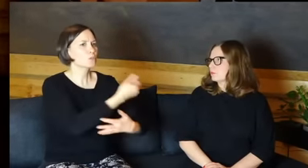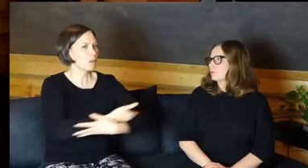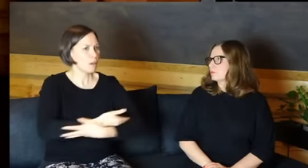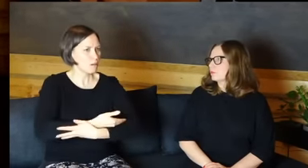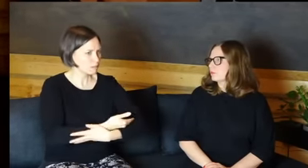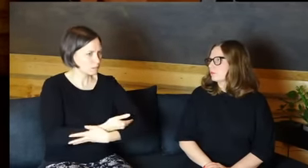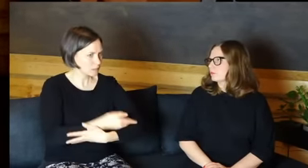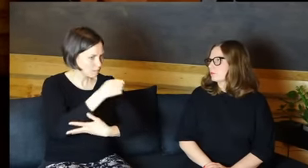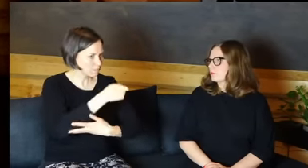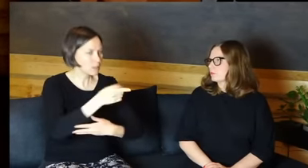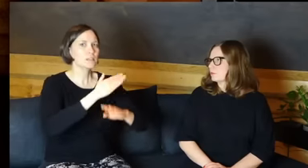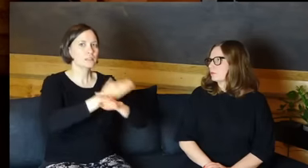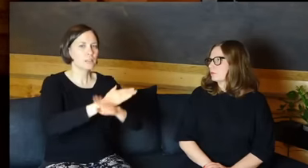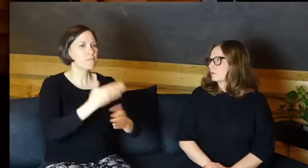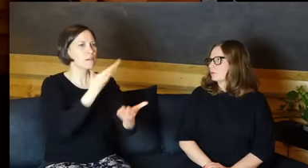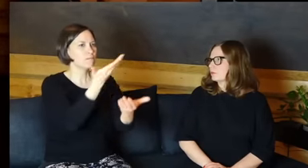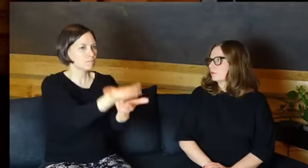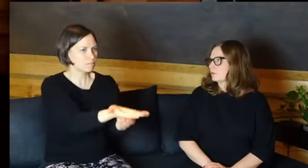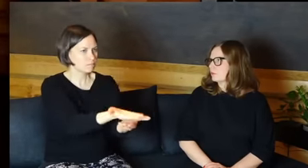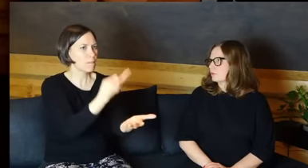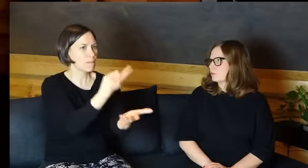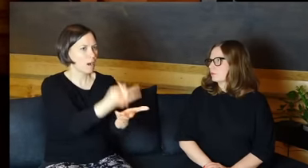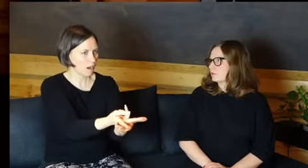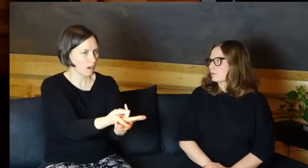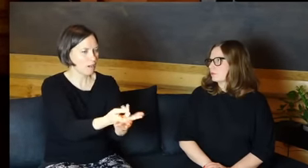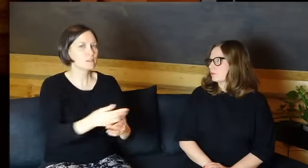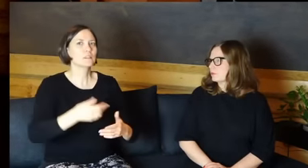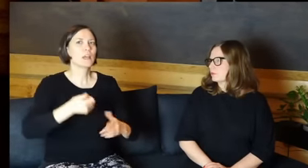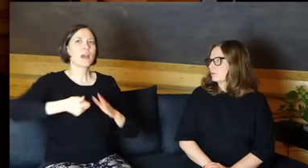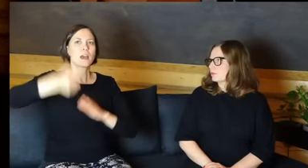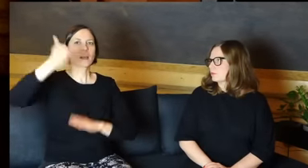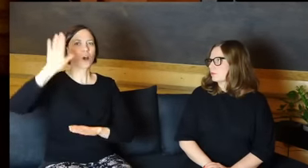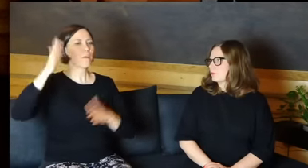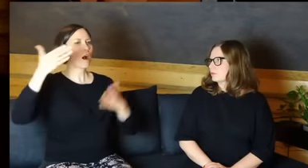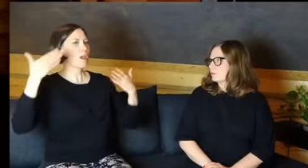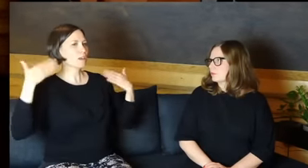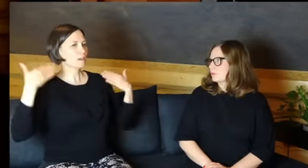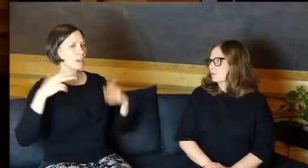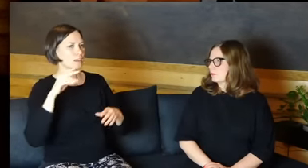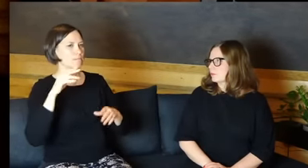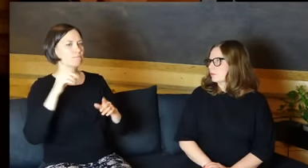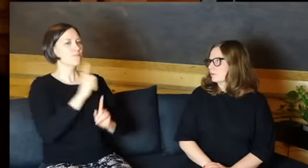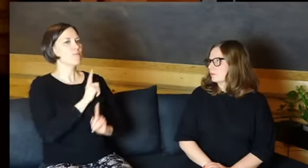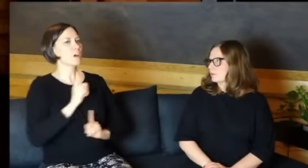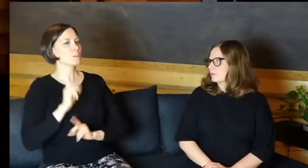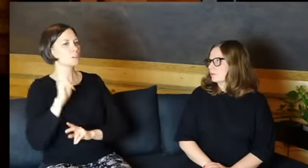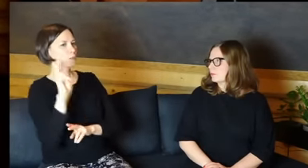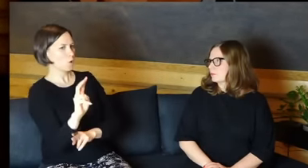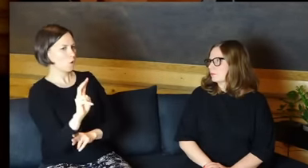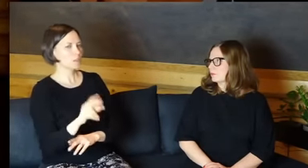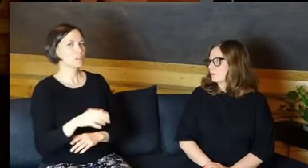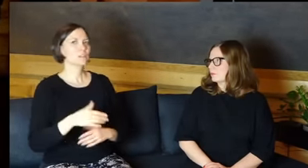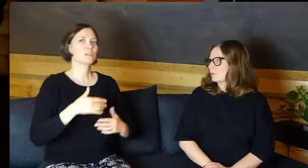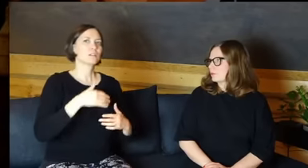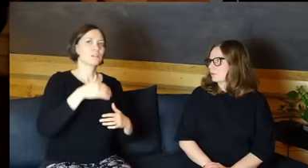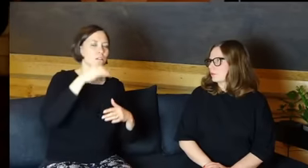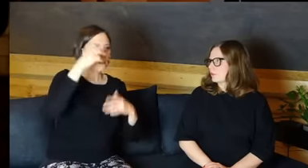makaamassa seivessä, jota Herran enkelit vartioivat ynnä aasien ja harkien kanssa.